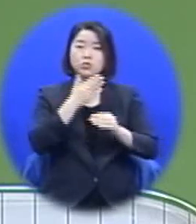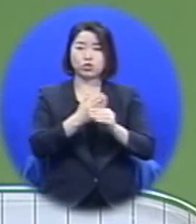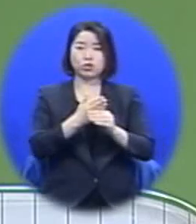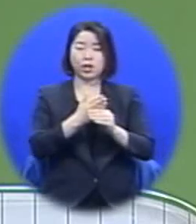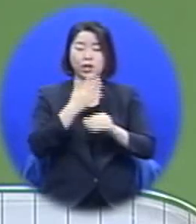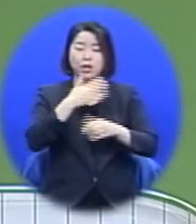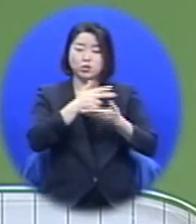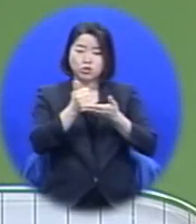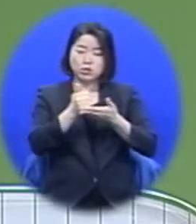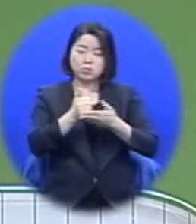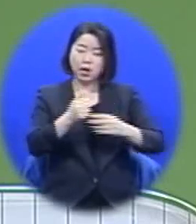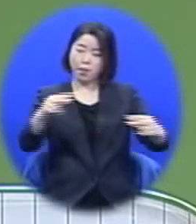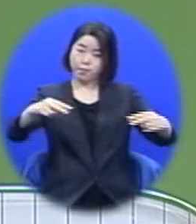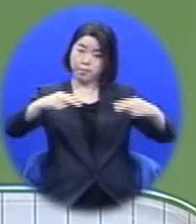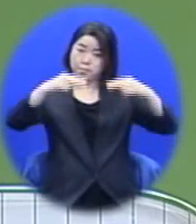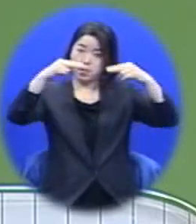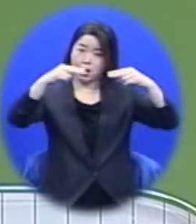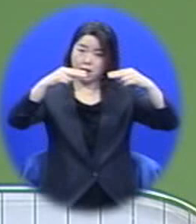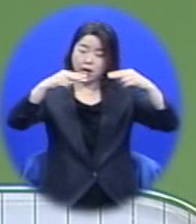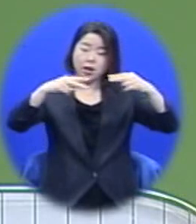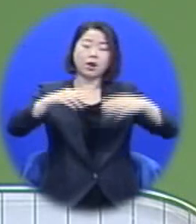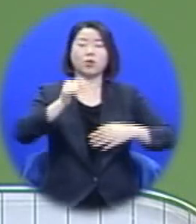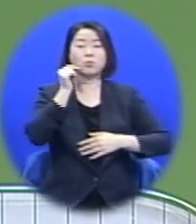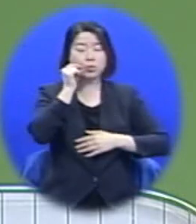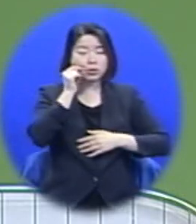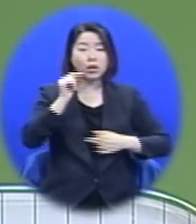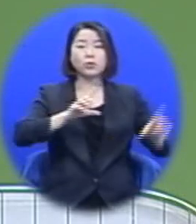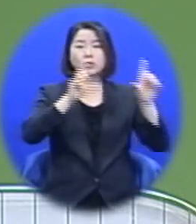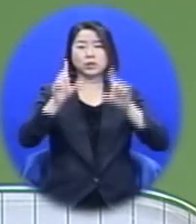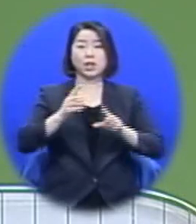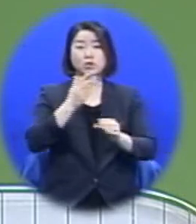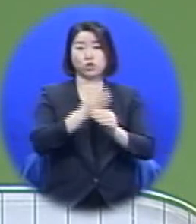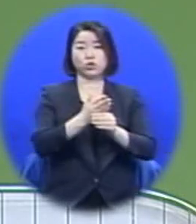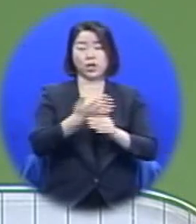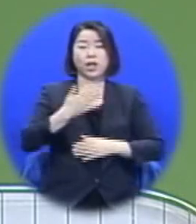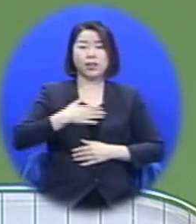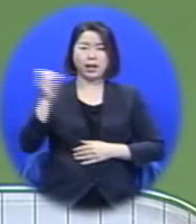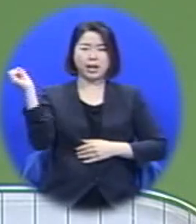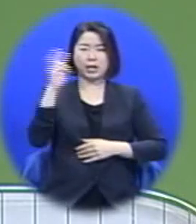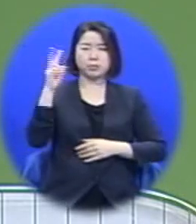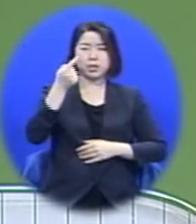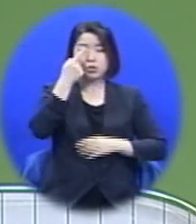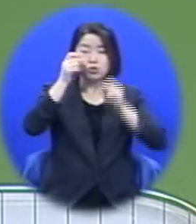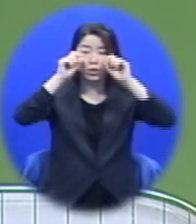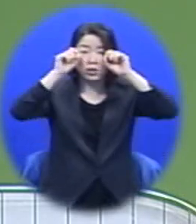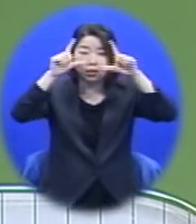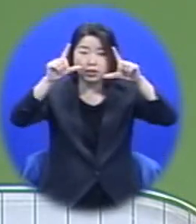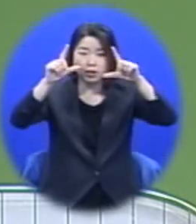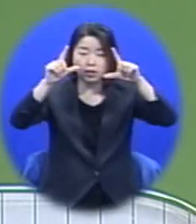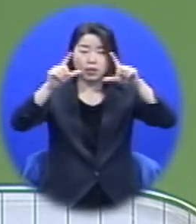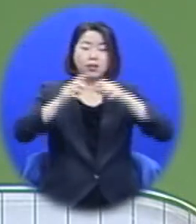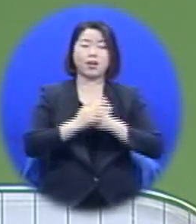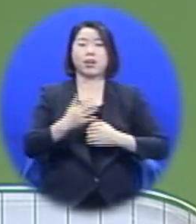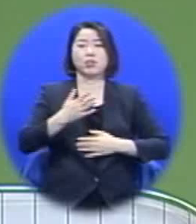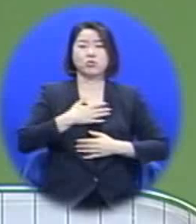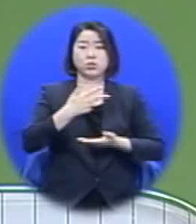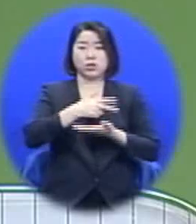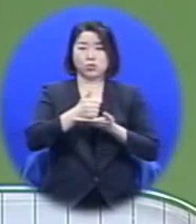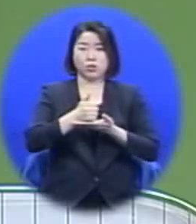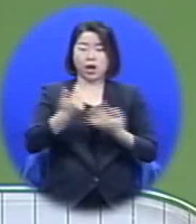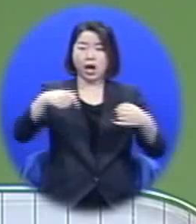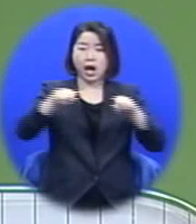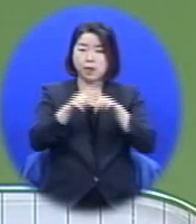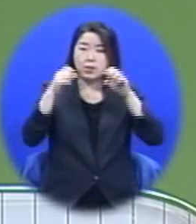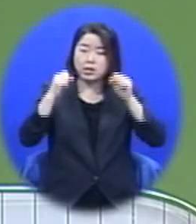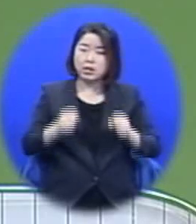주님의 얼굴과 얼굴을 에게 맡겨 면하지 못하고 살다가 내가 갑자기 눈에 띄어서 주님의 나와 같이 계신